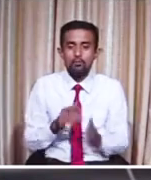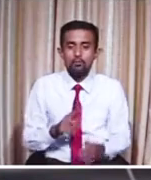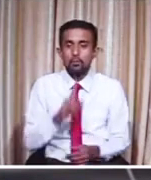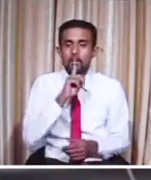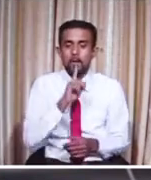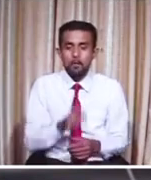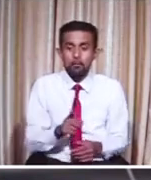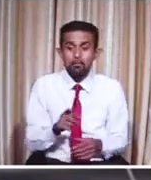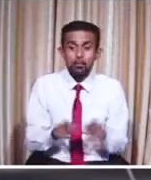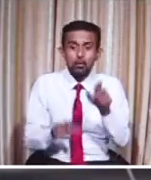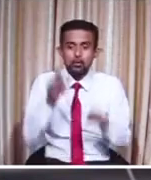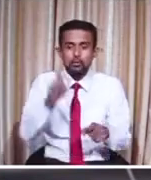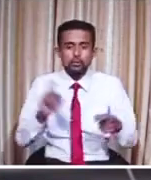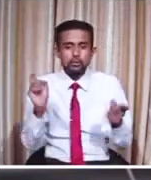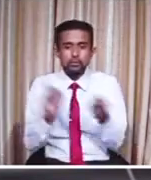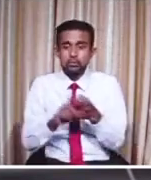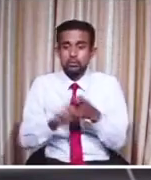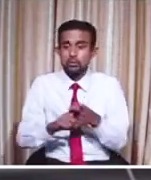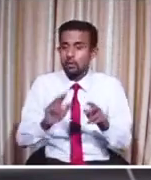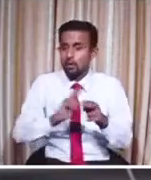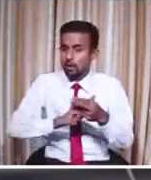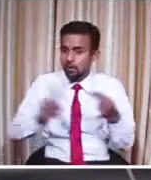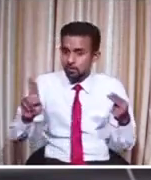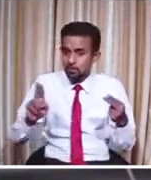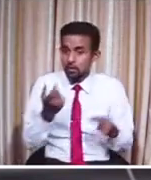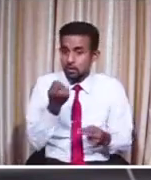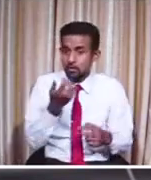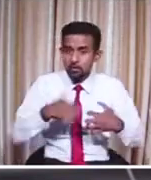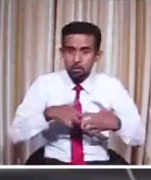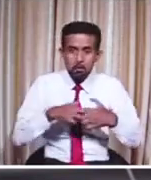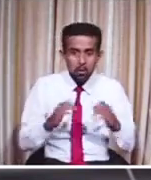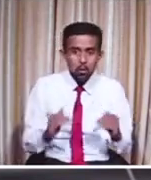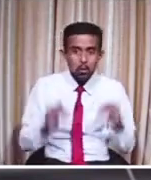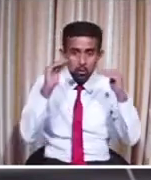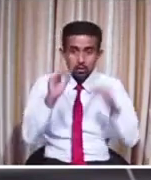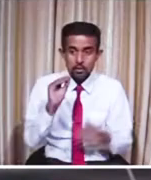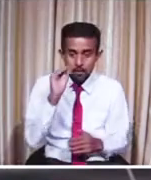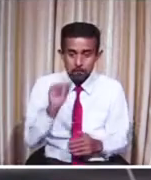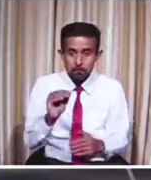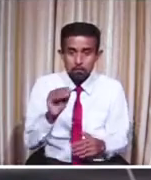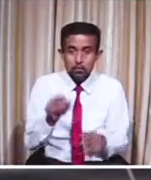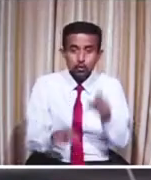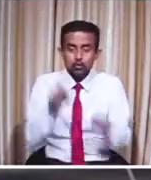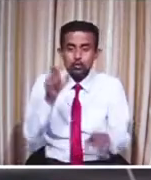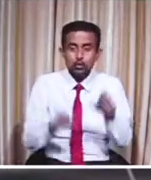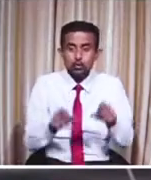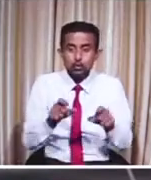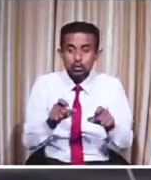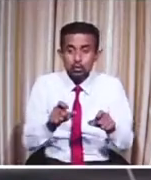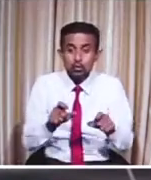කියන්නේ මානව ආපදාවට හවුල් වෙන්න එපා ආර්ථික ආපදාවෙන් ගොඩ එන්න ඕන නම් මානව ආපදාවක් නිර්මාණය කරන්න එපා